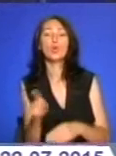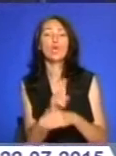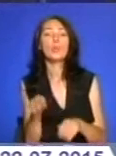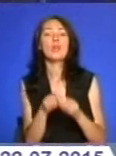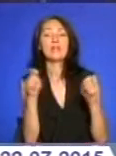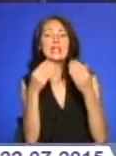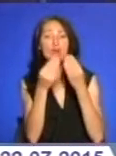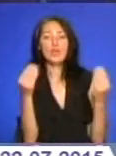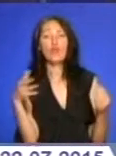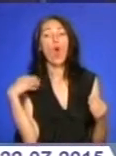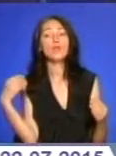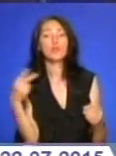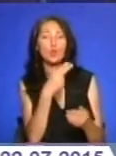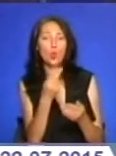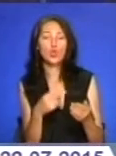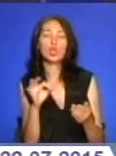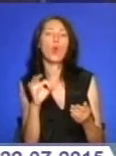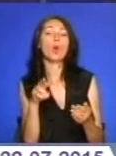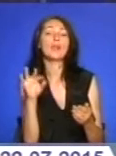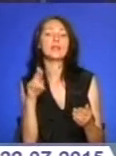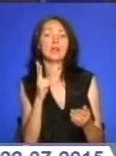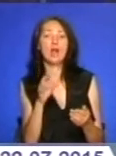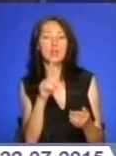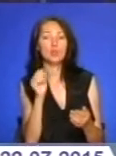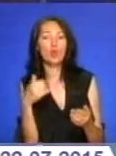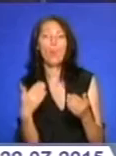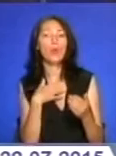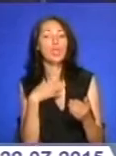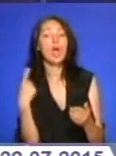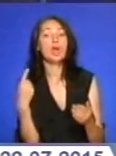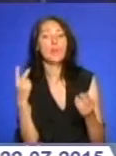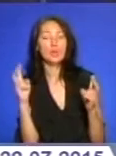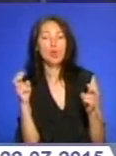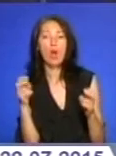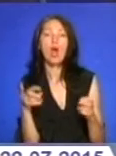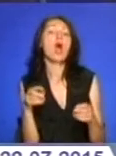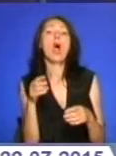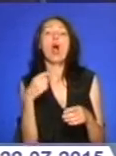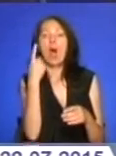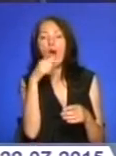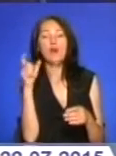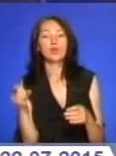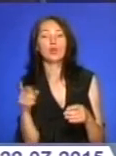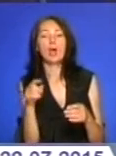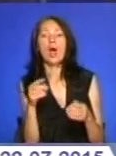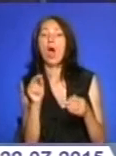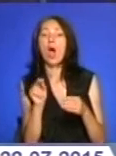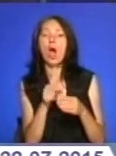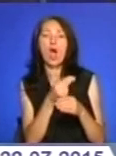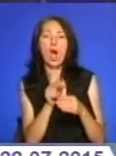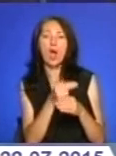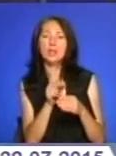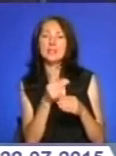Тернополі відкрили виставку львівської художниці Олесі Казнох «Моє ремесло». Авторка-реставратор за освітою спершу шукала свій стиль, адже